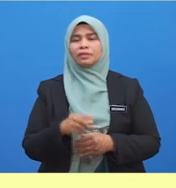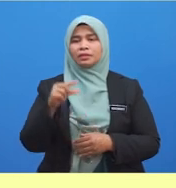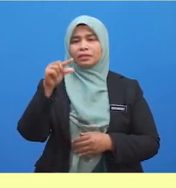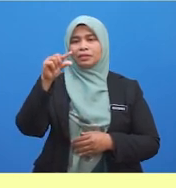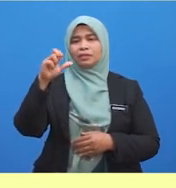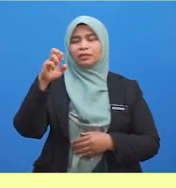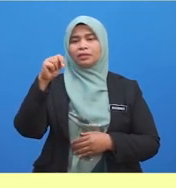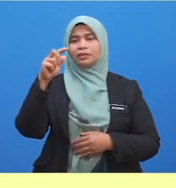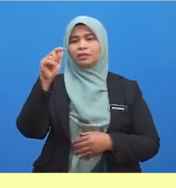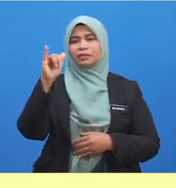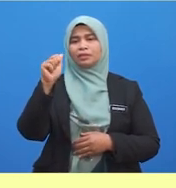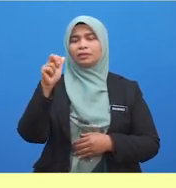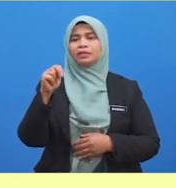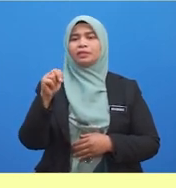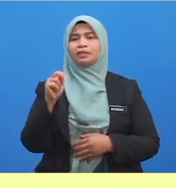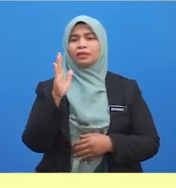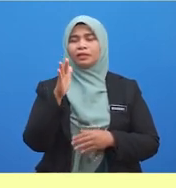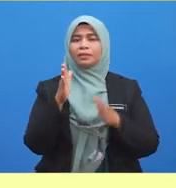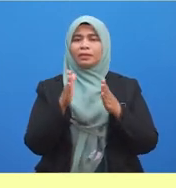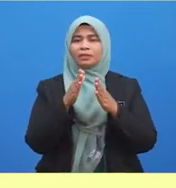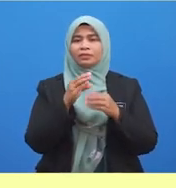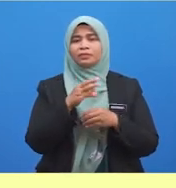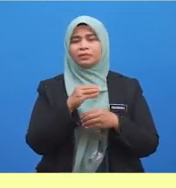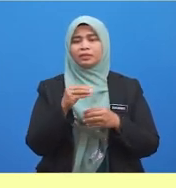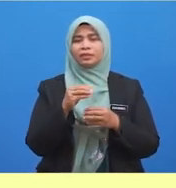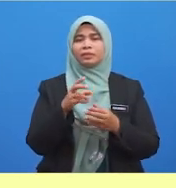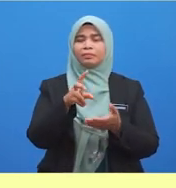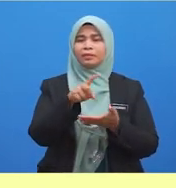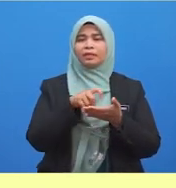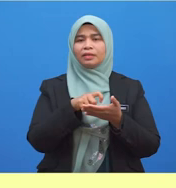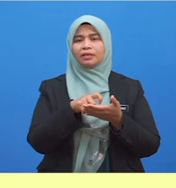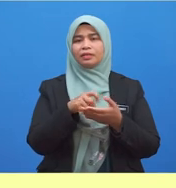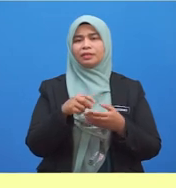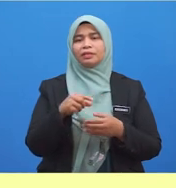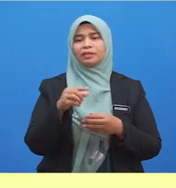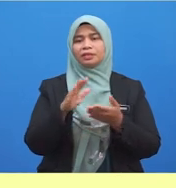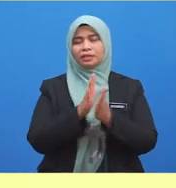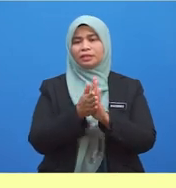gelendong mengecut dan menarik pasangan kromosom homolog